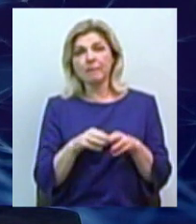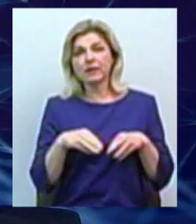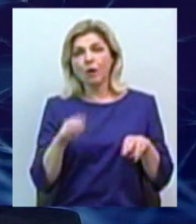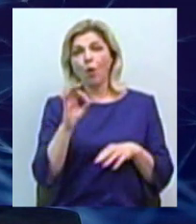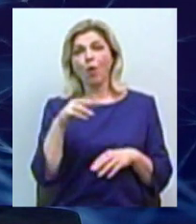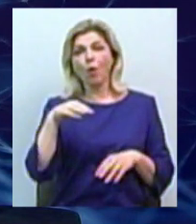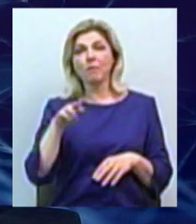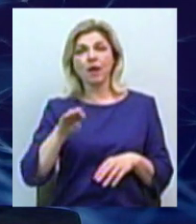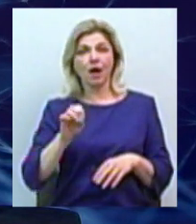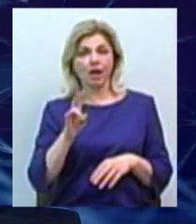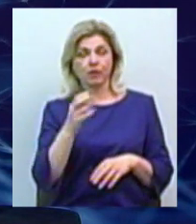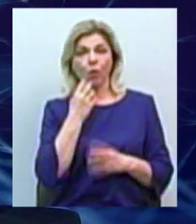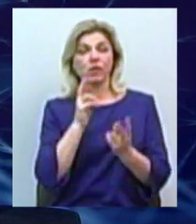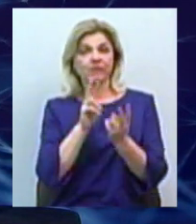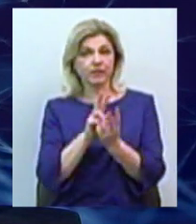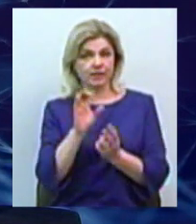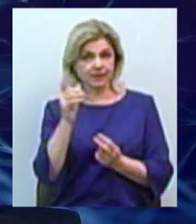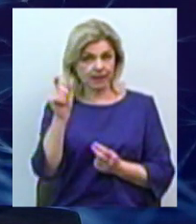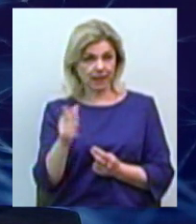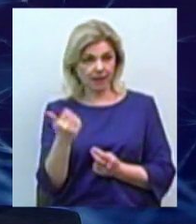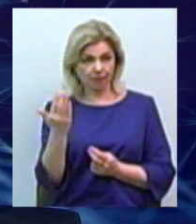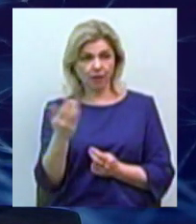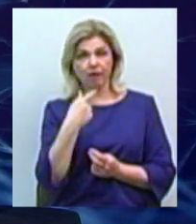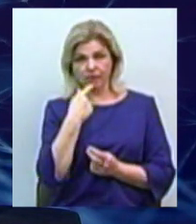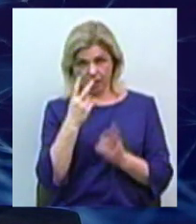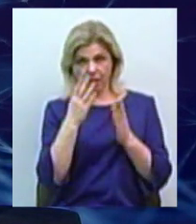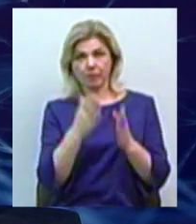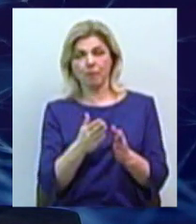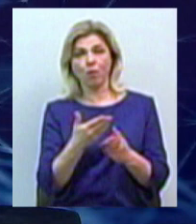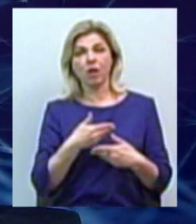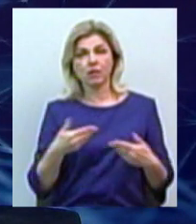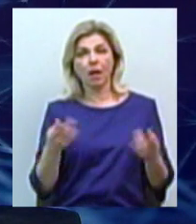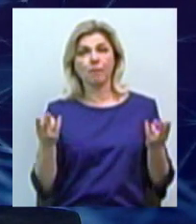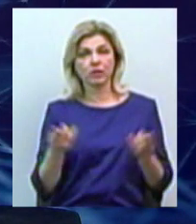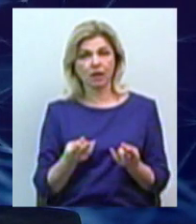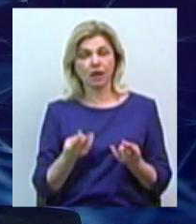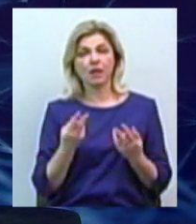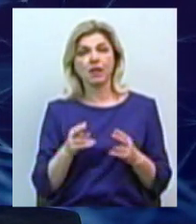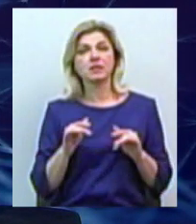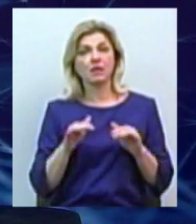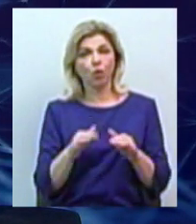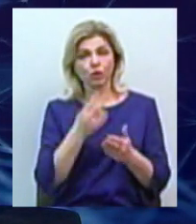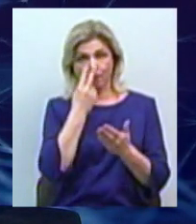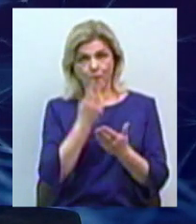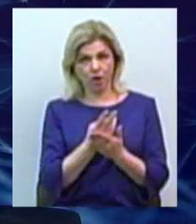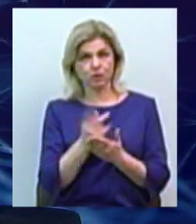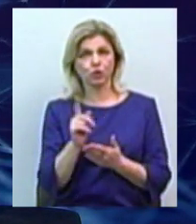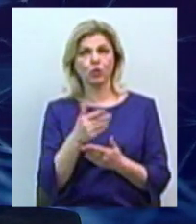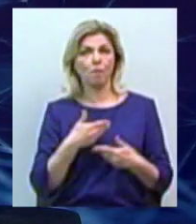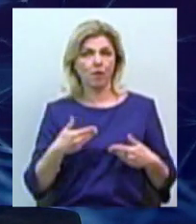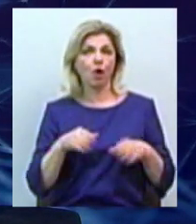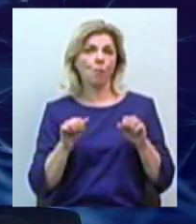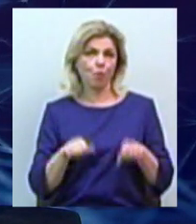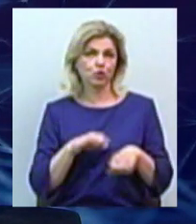Амелян, коли ми з ним зустрічалися, він каже впряму, що нам потрібно для заходу показати картинку, що ми можемо провести,